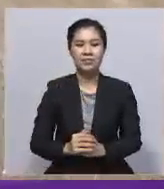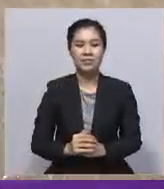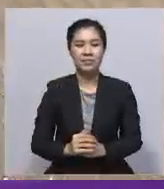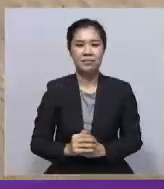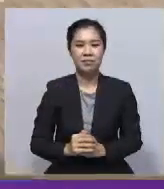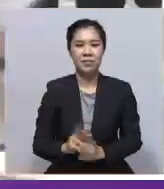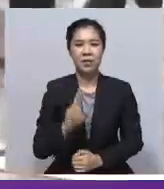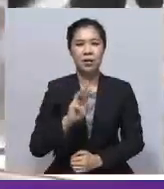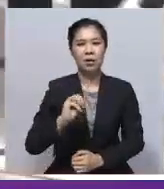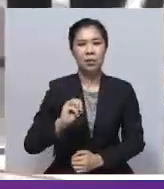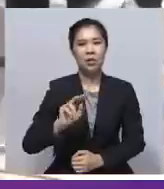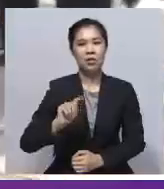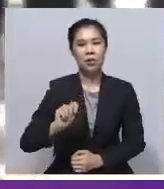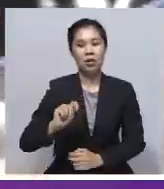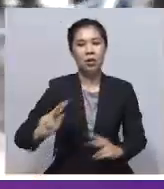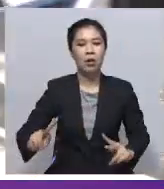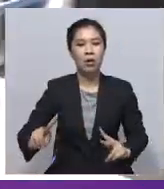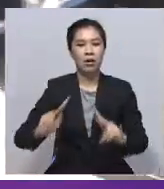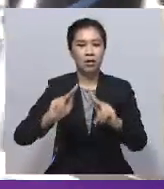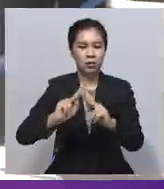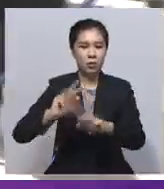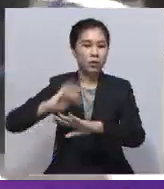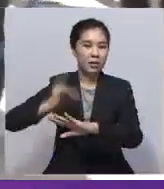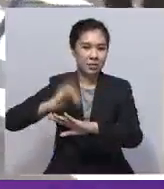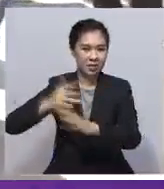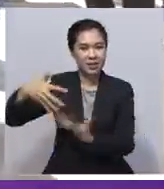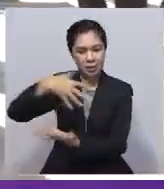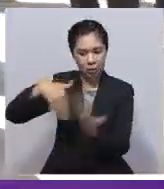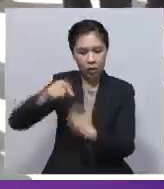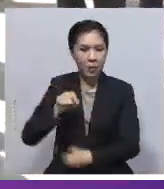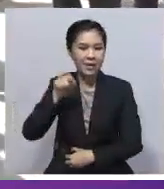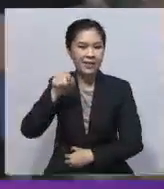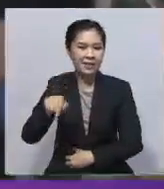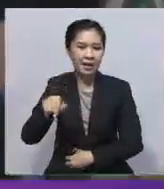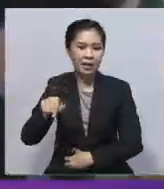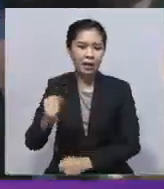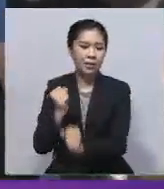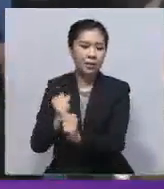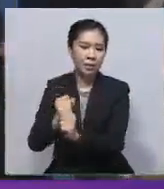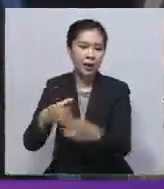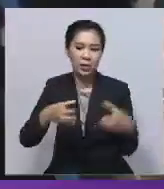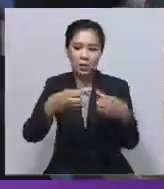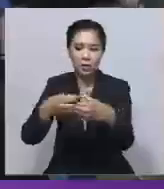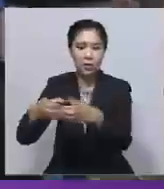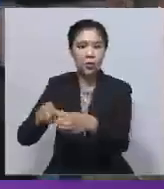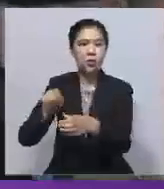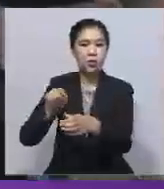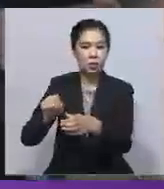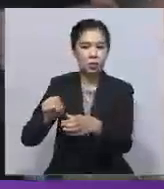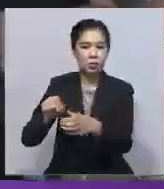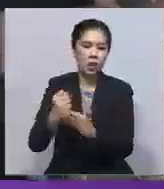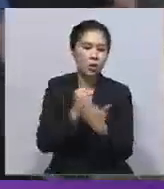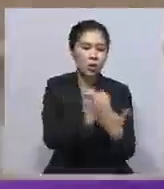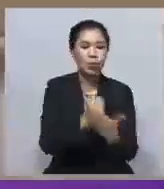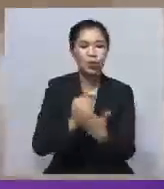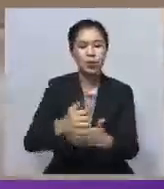รัตน์รัฐมนตรีว่าการกระทรวงทรัพยากรธรรมชาติและสิ่งแวดล้อมได้สั่งการให้หน่วยงานใต้สังกัดกระทรวงทรัพยากรธรรมชาติและสิ่งแวดล้อมให้การช่วยเห